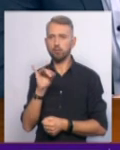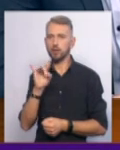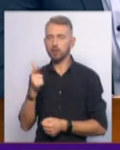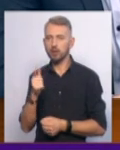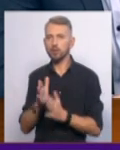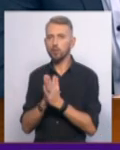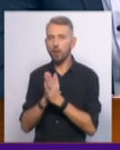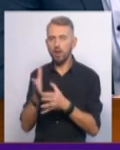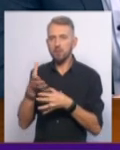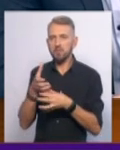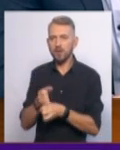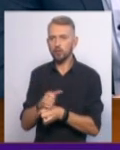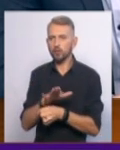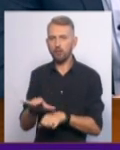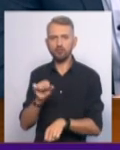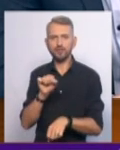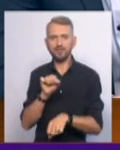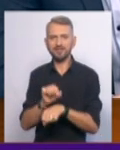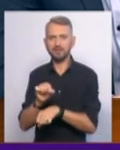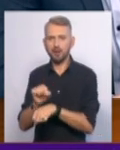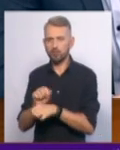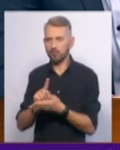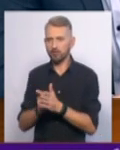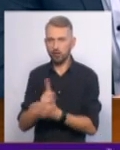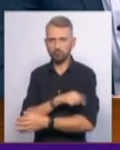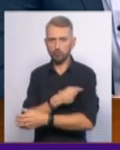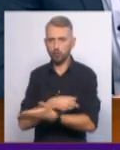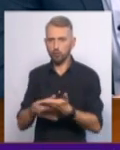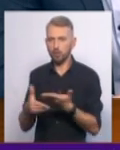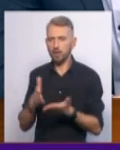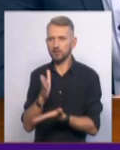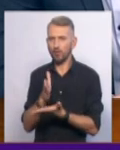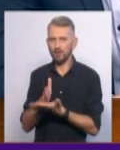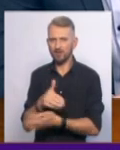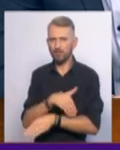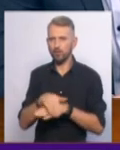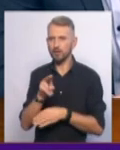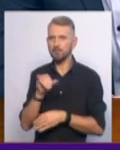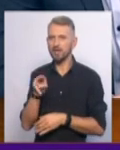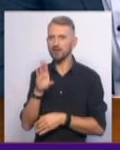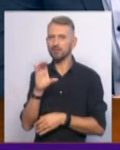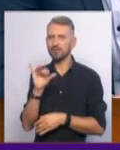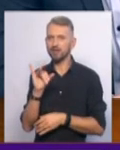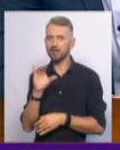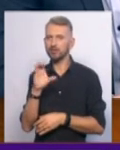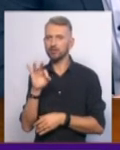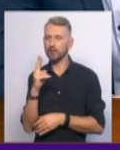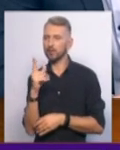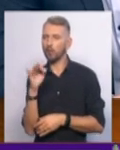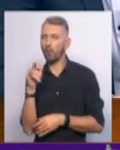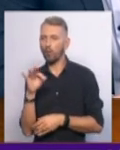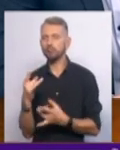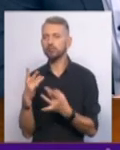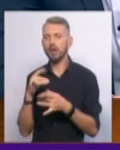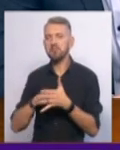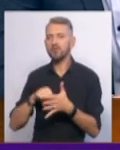не скорочувати станцію невідкладної швидкої допомоги, яка знаходиться на вулиці Підвисоцького. Розкажіть, чим було спричинене, по-перше, це